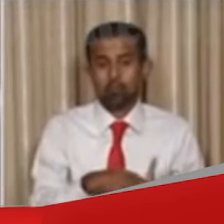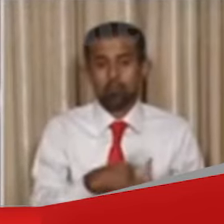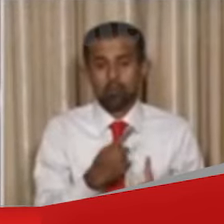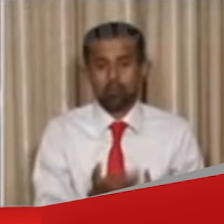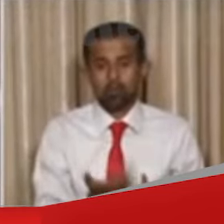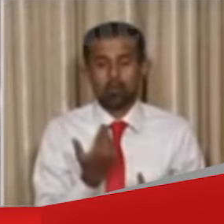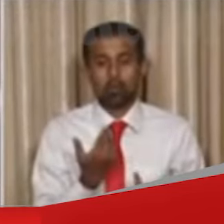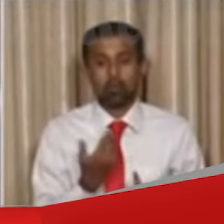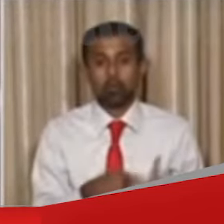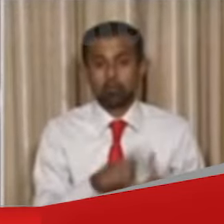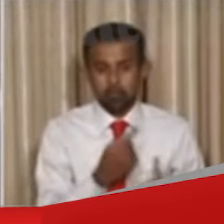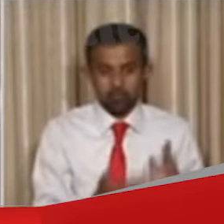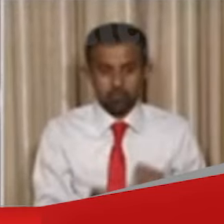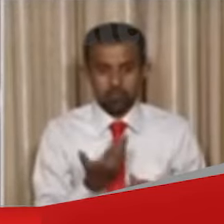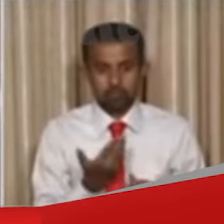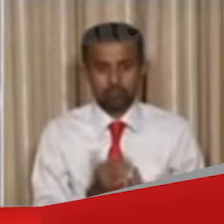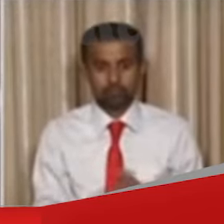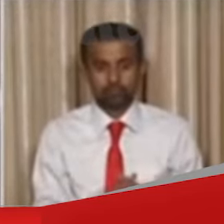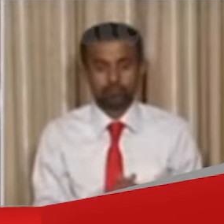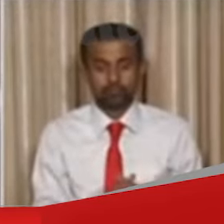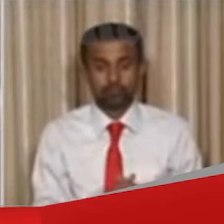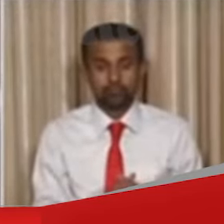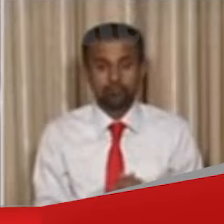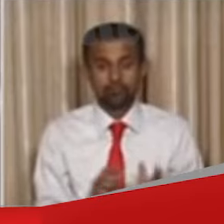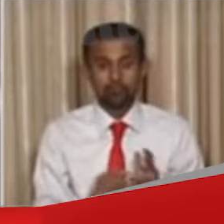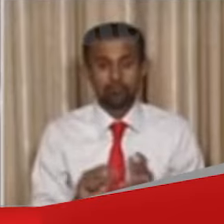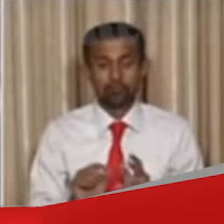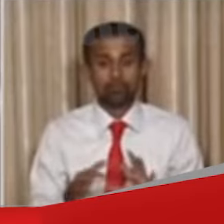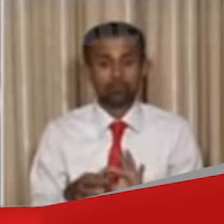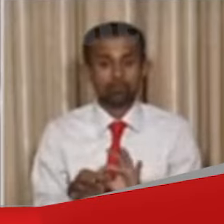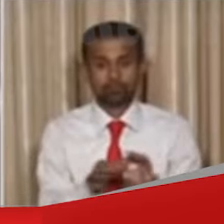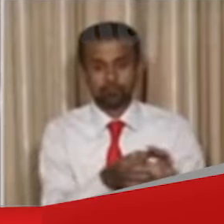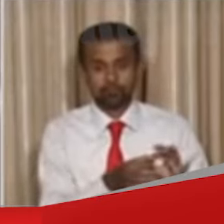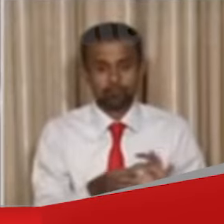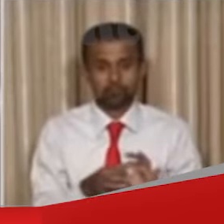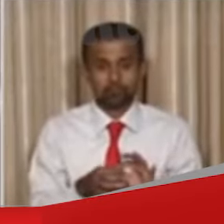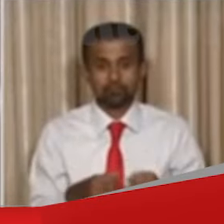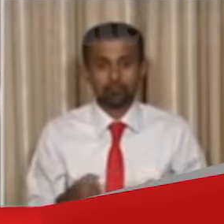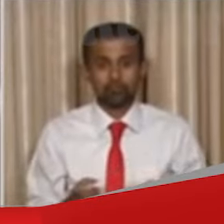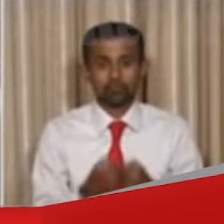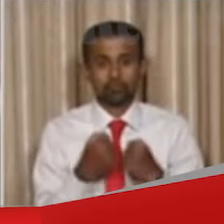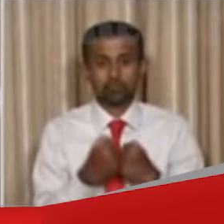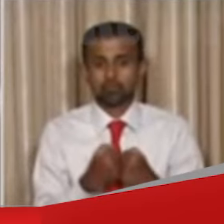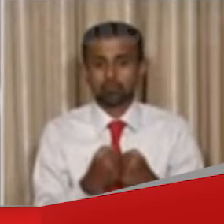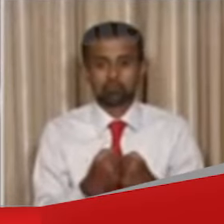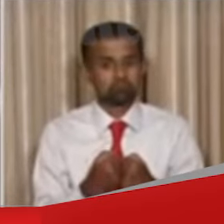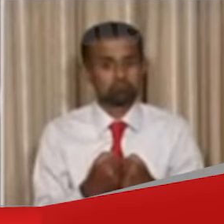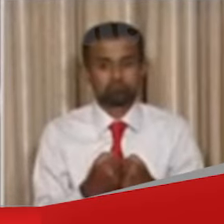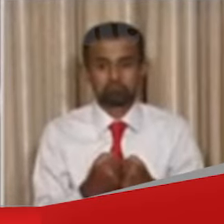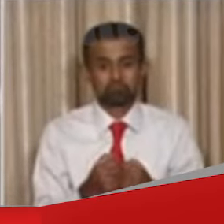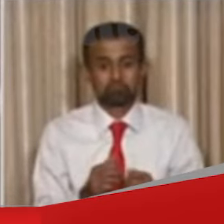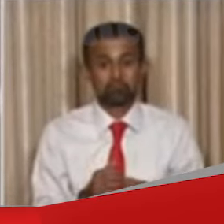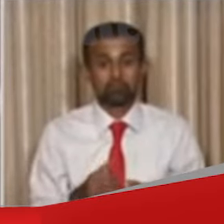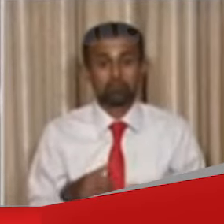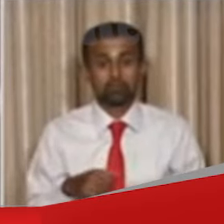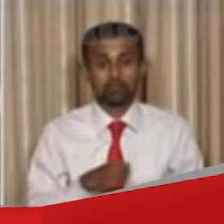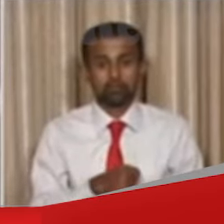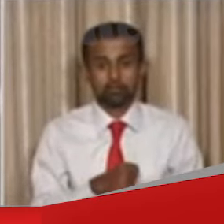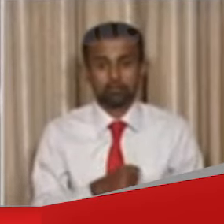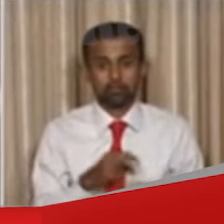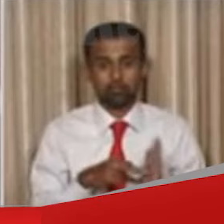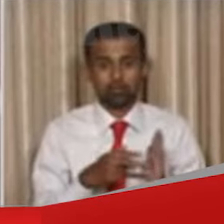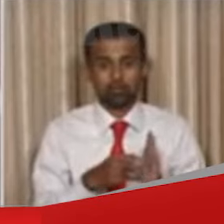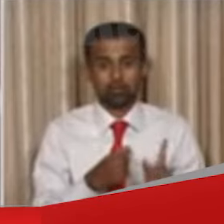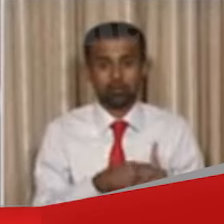ඒ වර්ධනය කර ගැනීමට මේ ආයතන එක්ක අපි ඇති කරගන්න ගැටිම ඉතාමත්ම බරපතලයි. ඒ නිසා රජයට ආර්ථික පැත්තෙන්